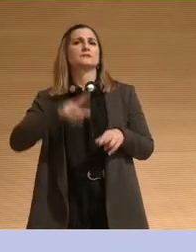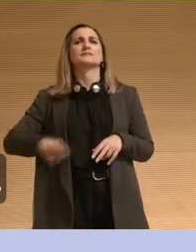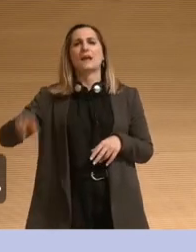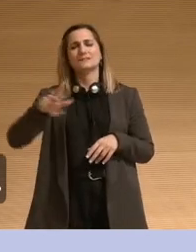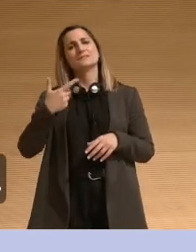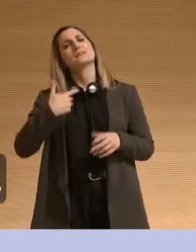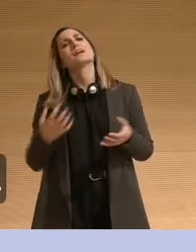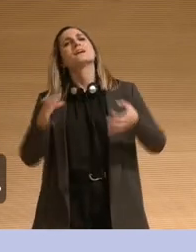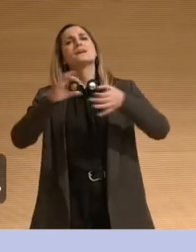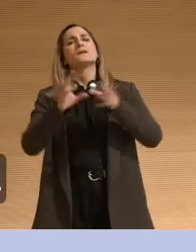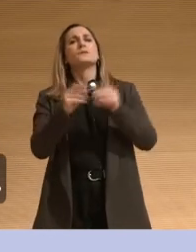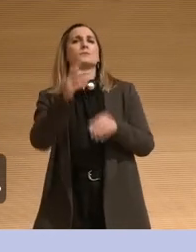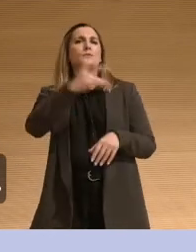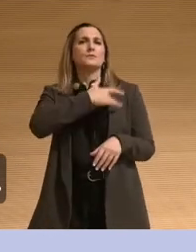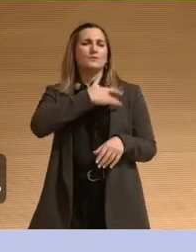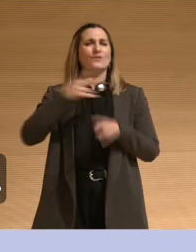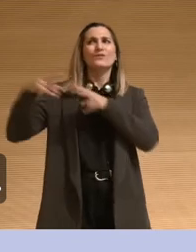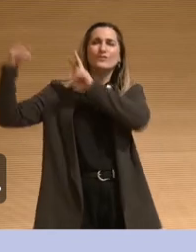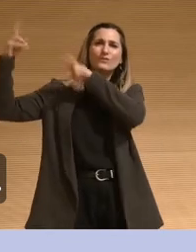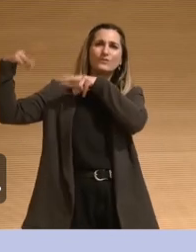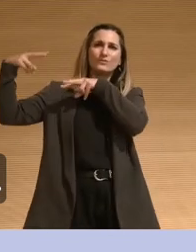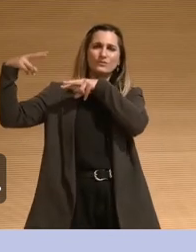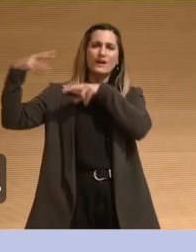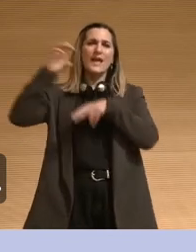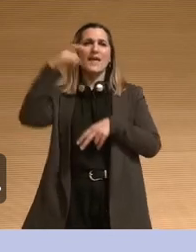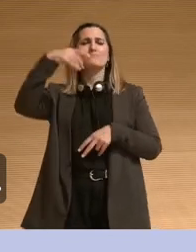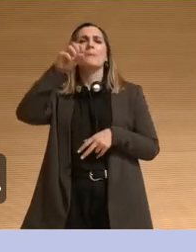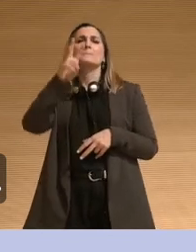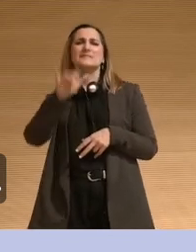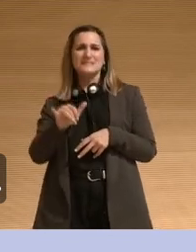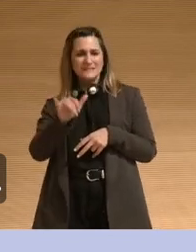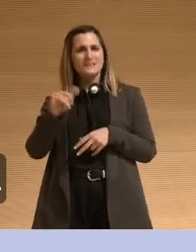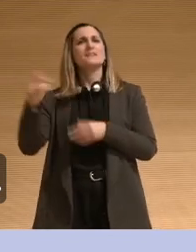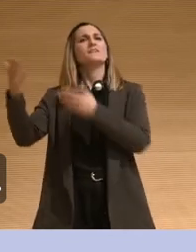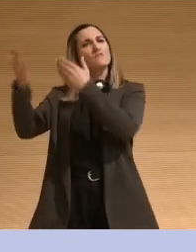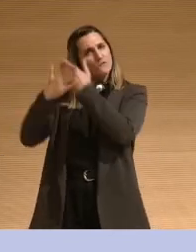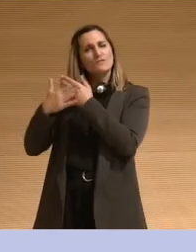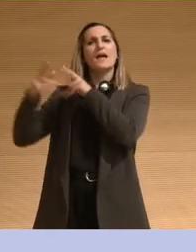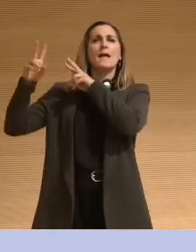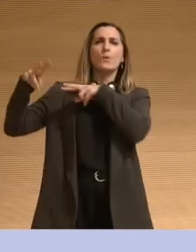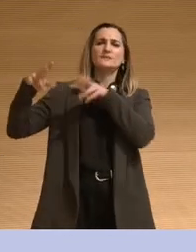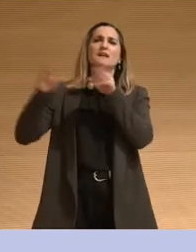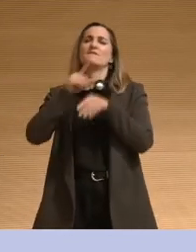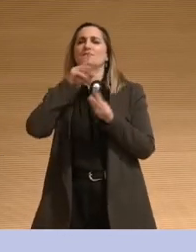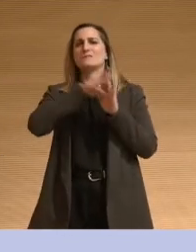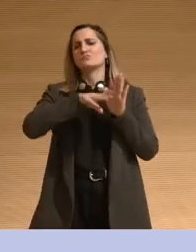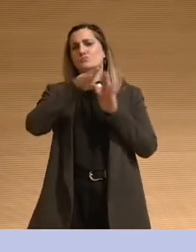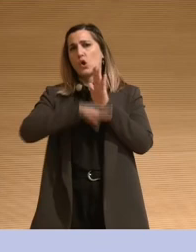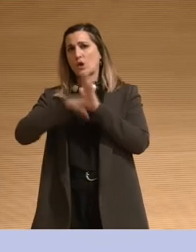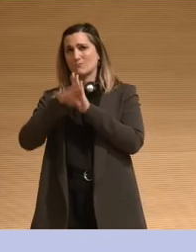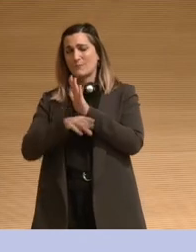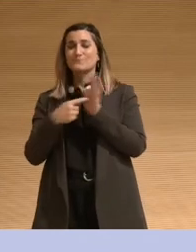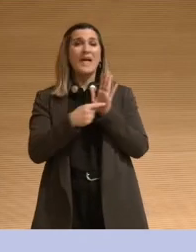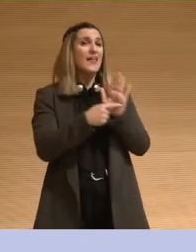ΕΠΑΨΗ, η οποία μας καθοδηγεί επιστημονικά στο συγκεκριμένο project. Οι δείκτες εμείς που θέσαμε